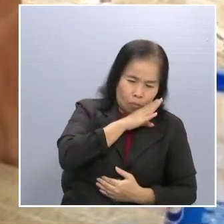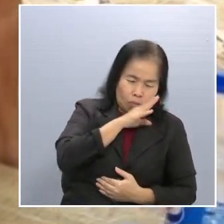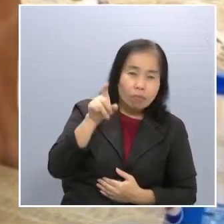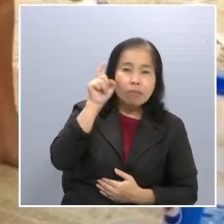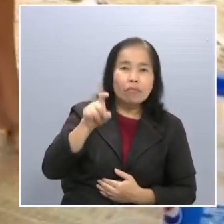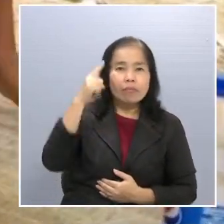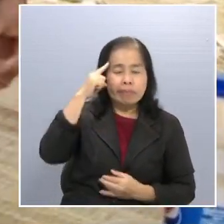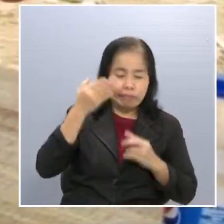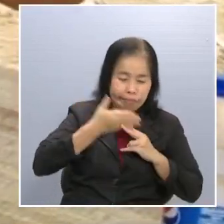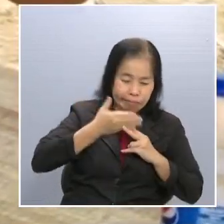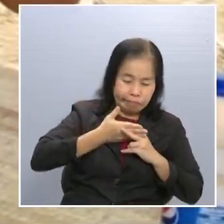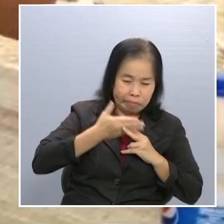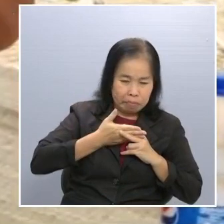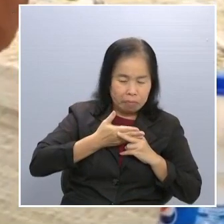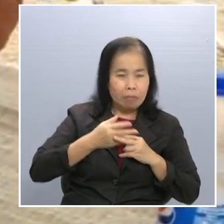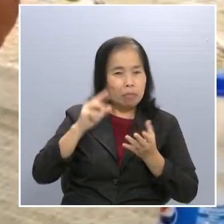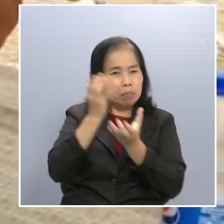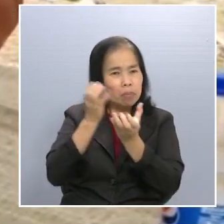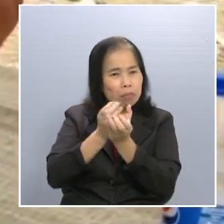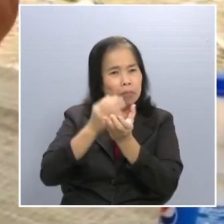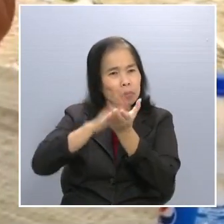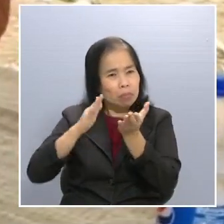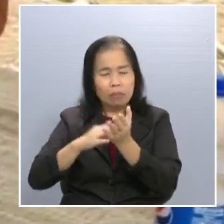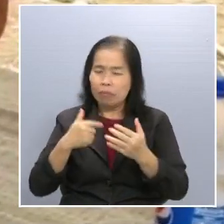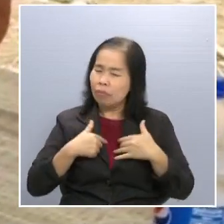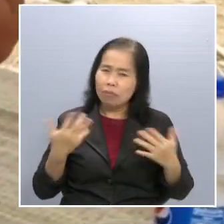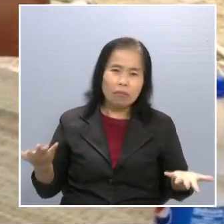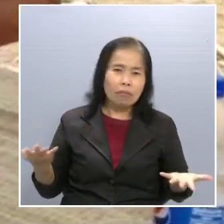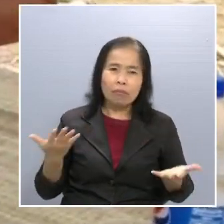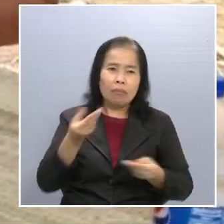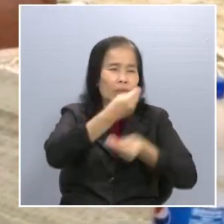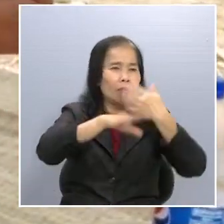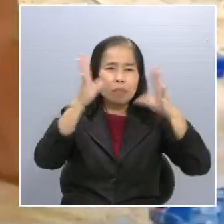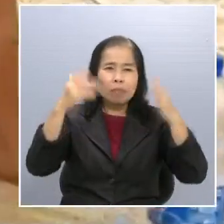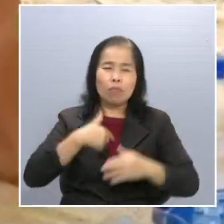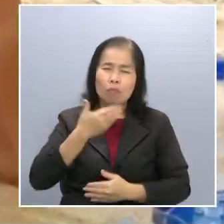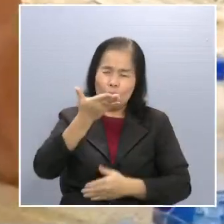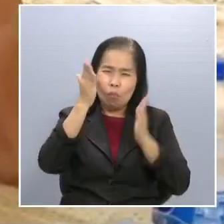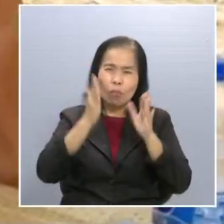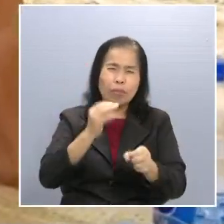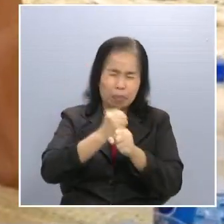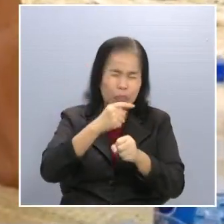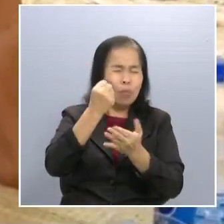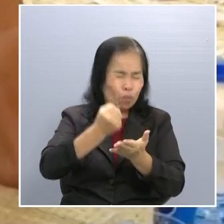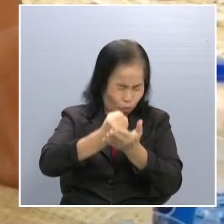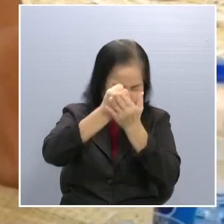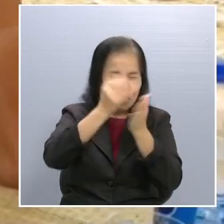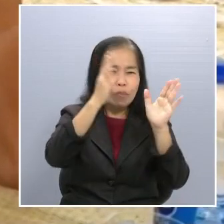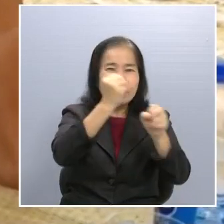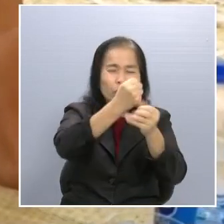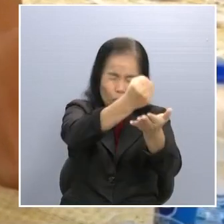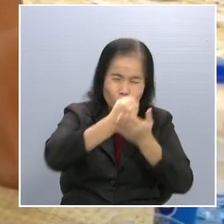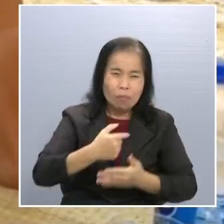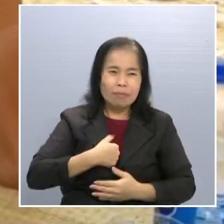ช่ค่ะ เพราะเขาติดการพนันออนไลน์ตอนนี้ไม่รู้จะขายอะไรอีกแล้วนะวิงบอลเจ้าหน้าที่ช่วยทีเถอะจะฆ่